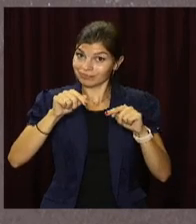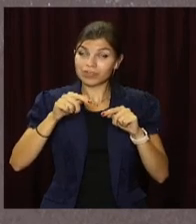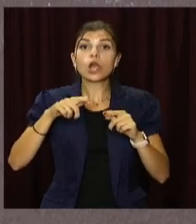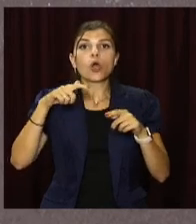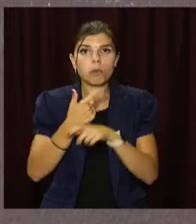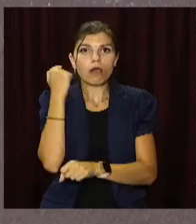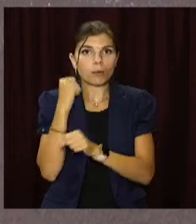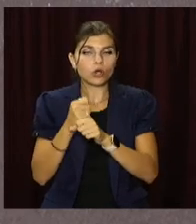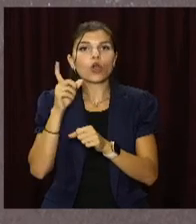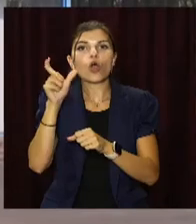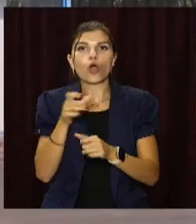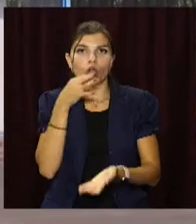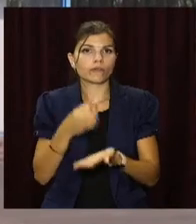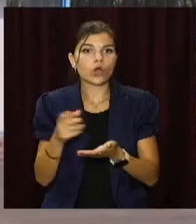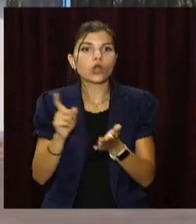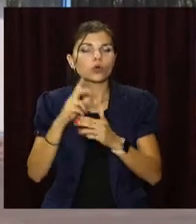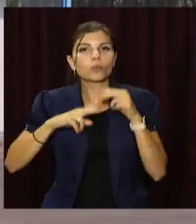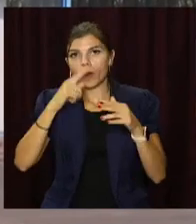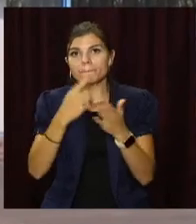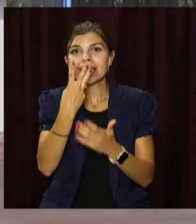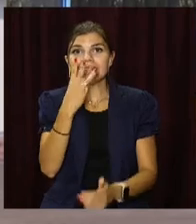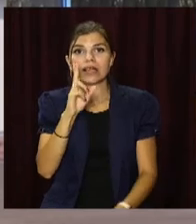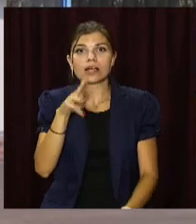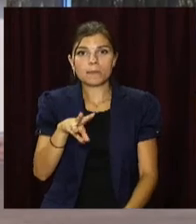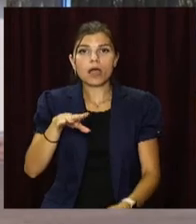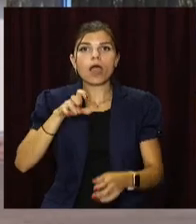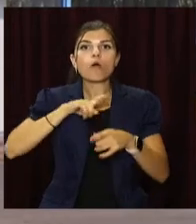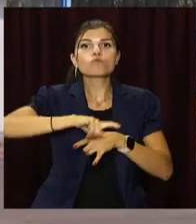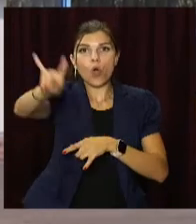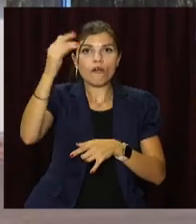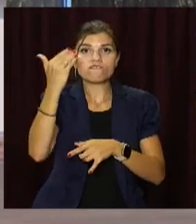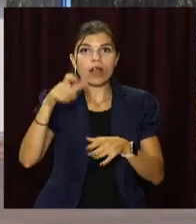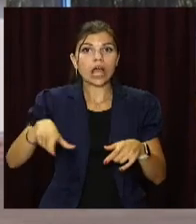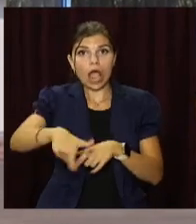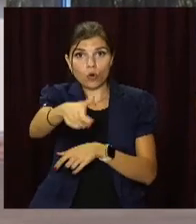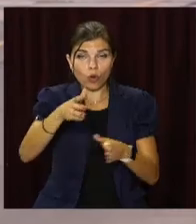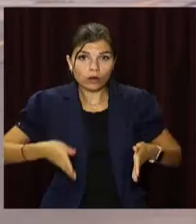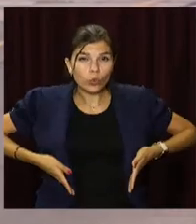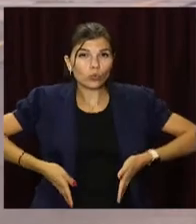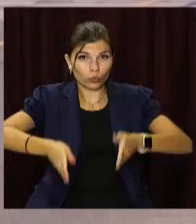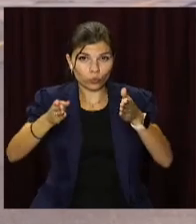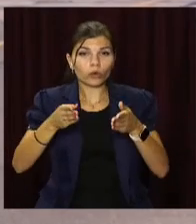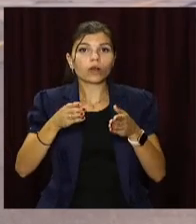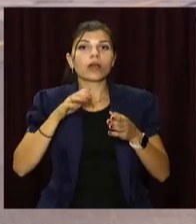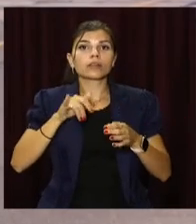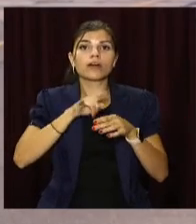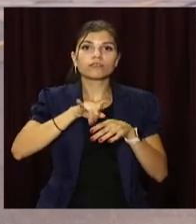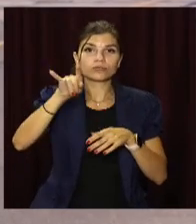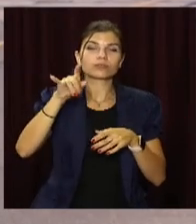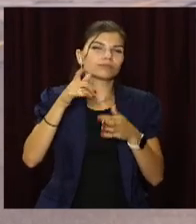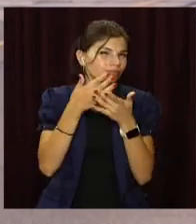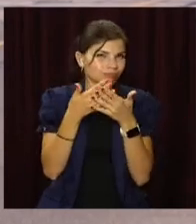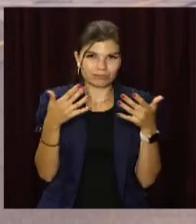шукають підрядника. Він має побудувати понад 3 кілометри злітно-посадкової смуги, доріжки для зльоту повітряних суден